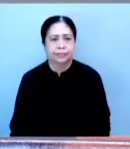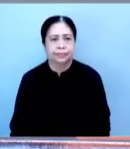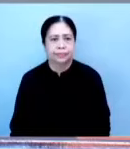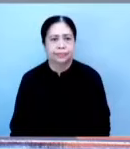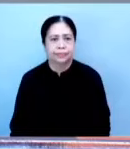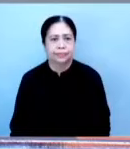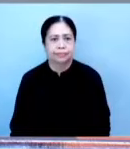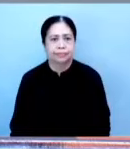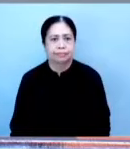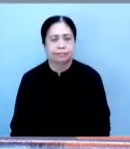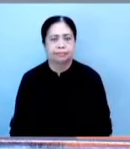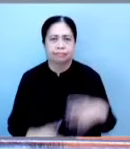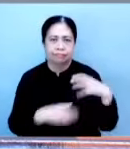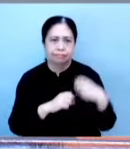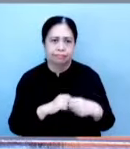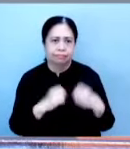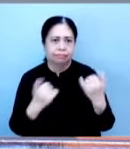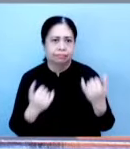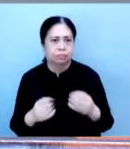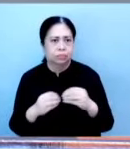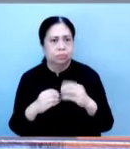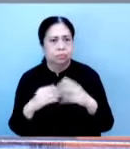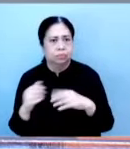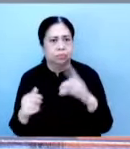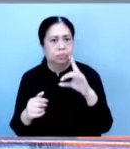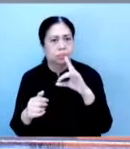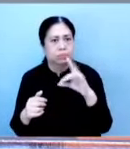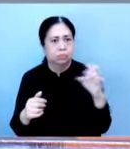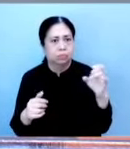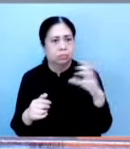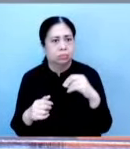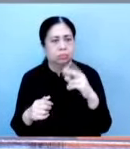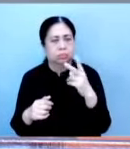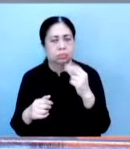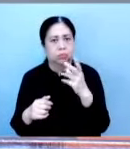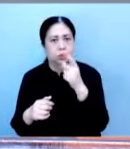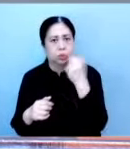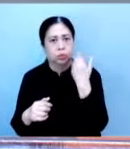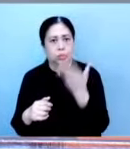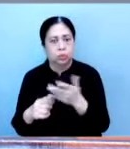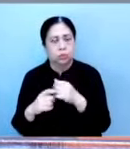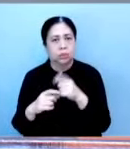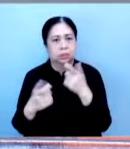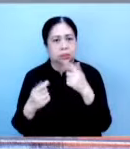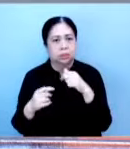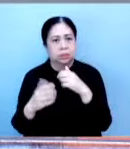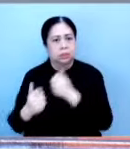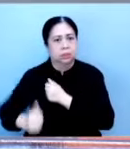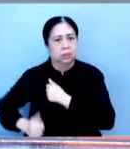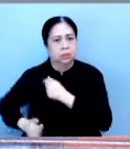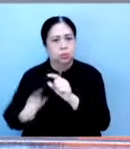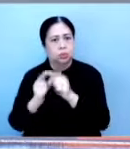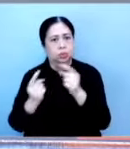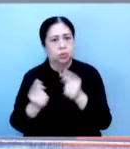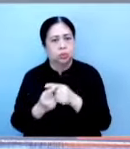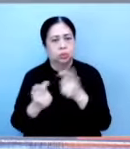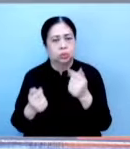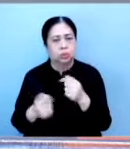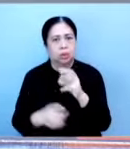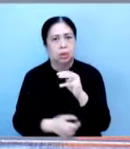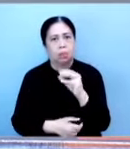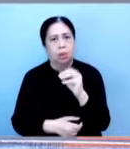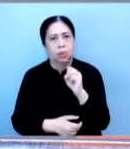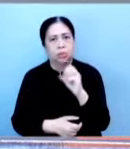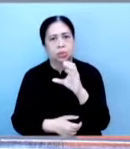ipinagluluksa na ngayon ang mahigit 100 AT T nasawi sa pag-atake ng armadong grupo sa Moscow Russia